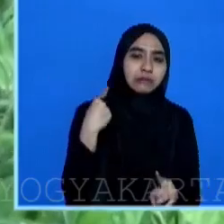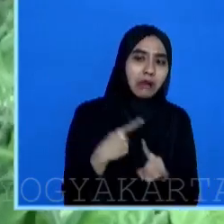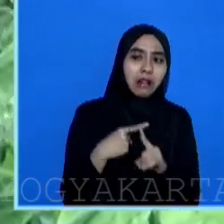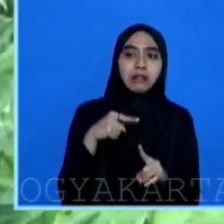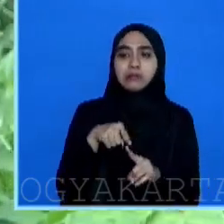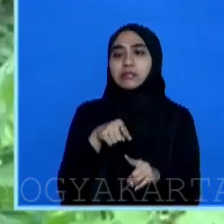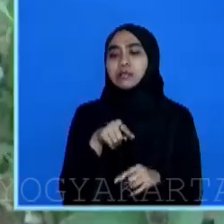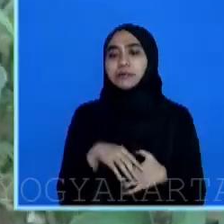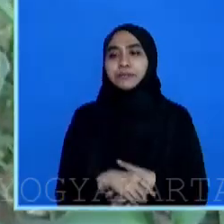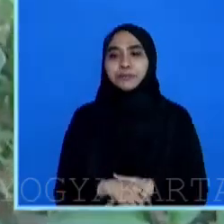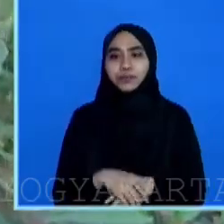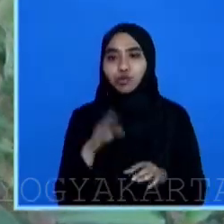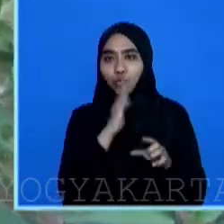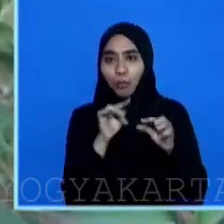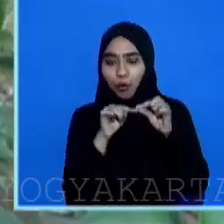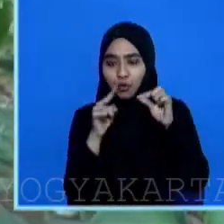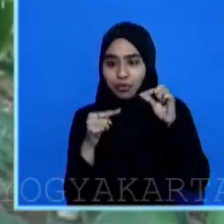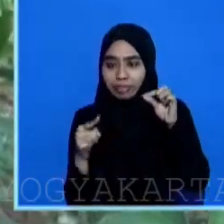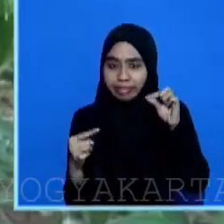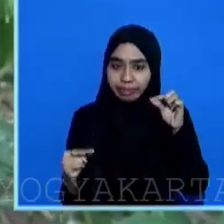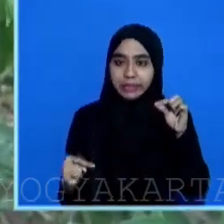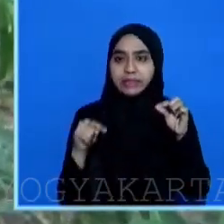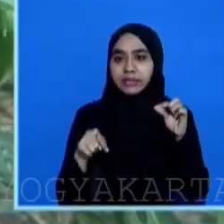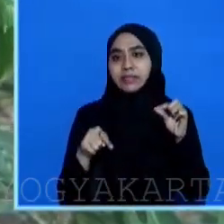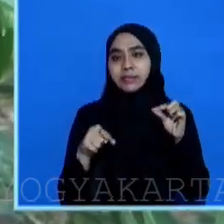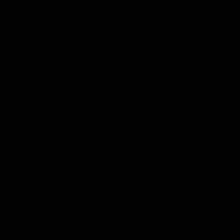dene kangge Lombok prawit padatanipun dipun panen setunggal Wulan sepisan